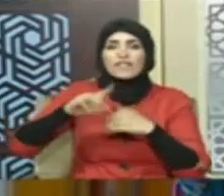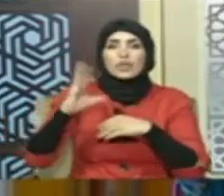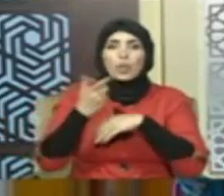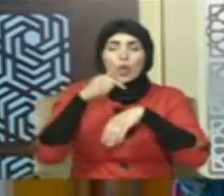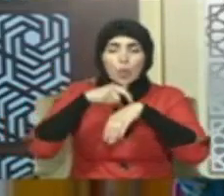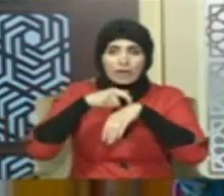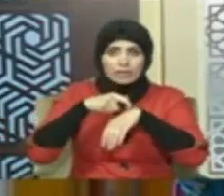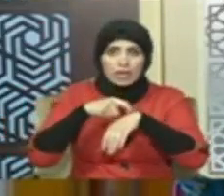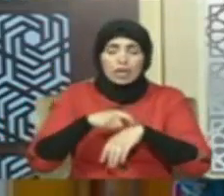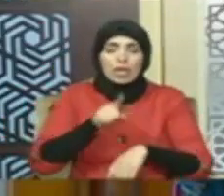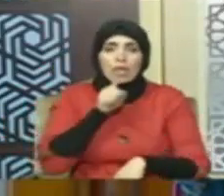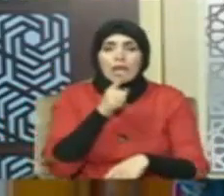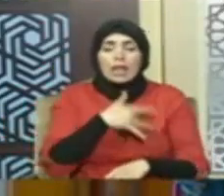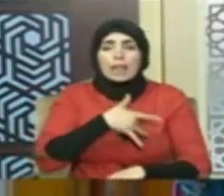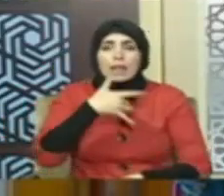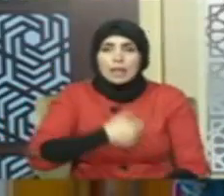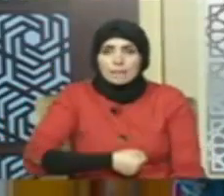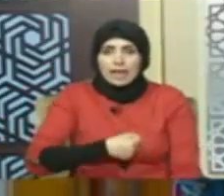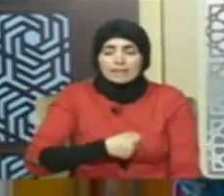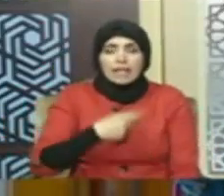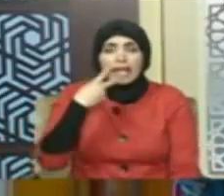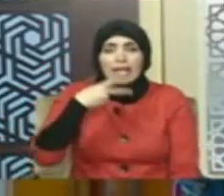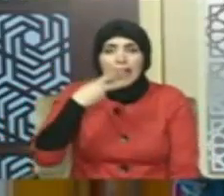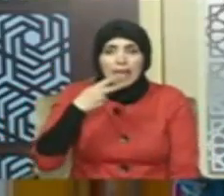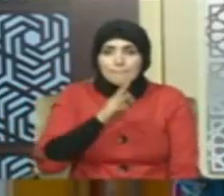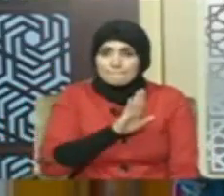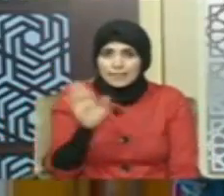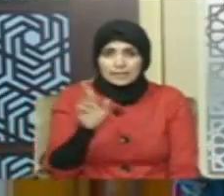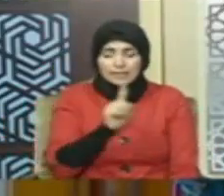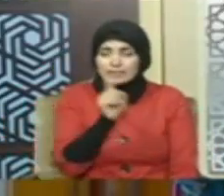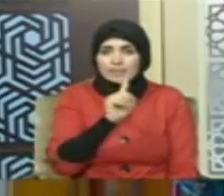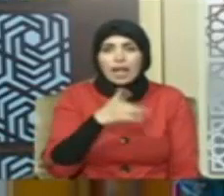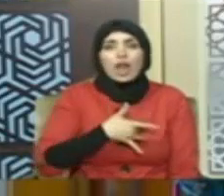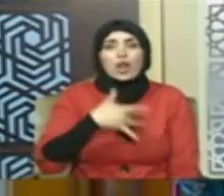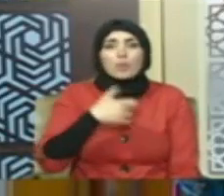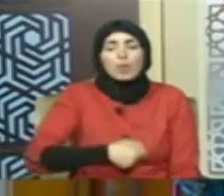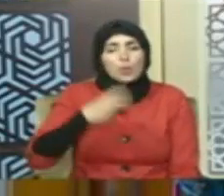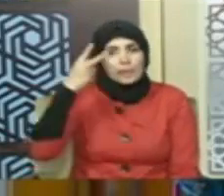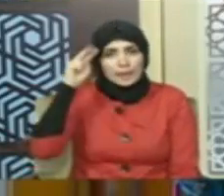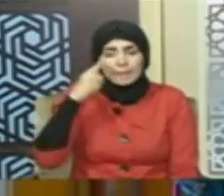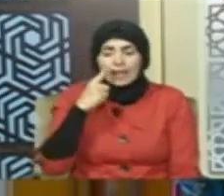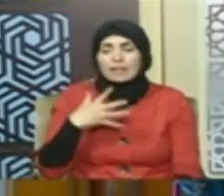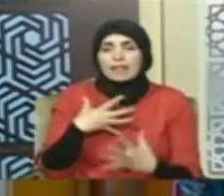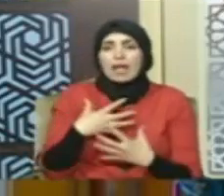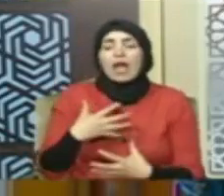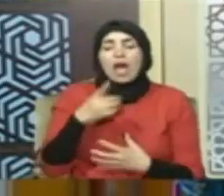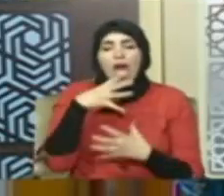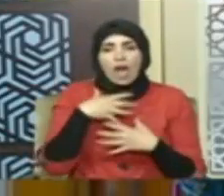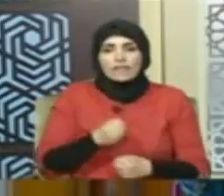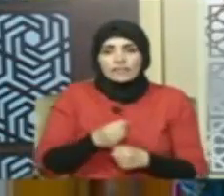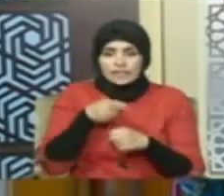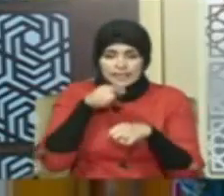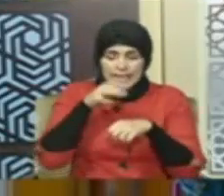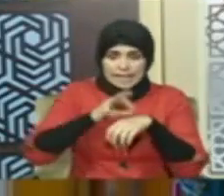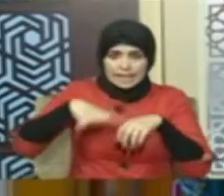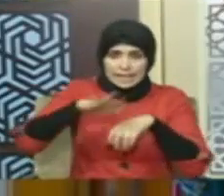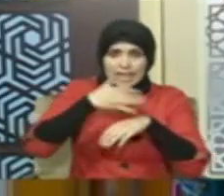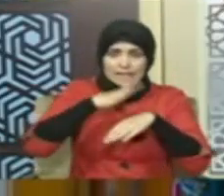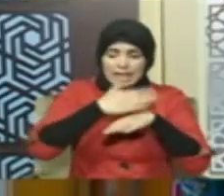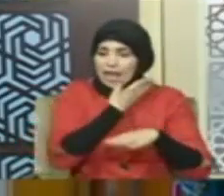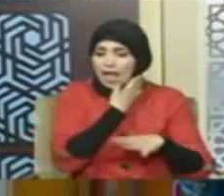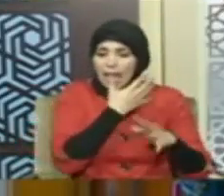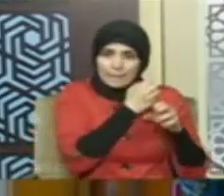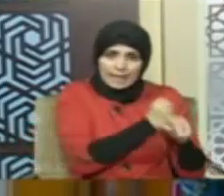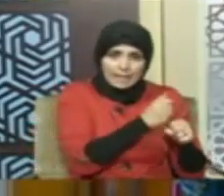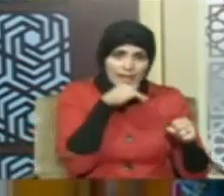كلام. المؤمن من أمنه الناس على أنفسهم وأموالهم وأعراضهم،